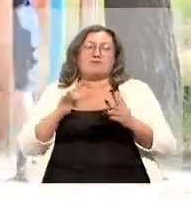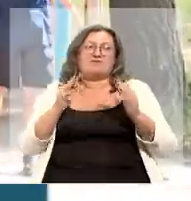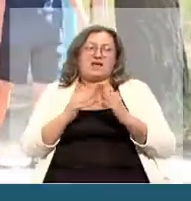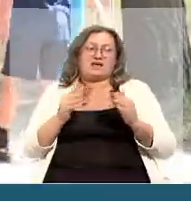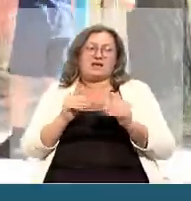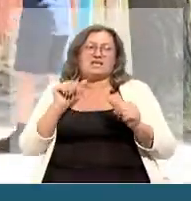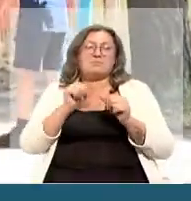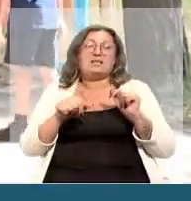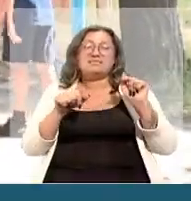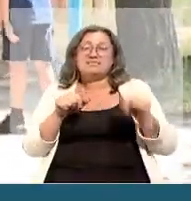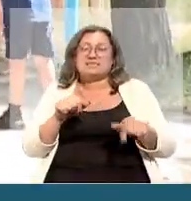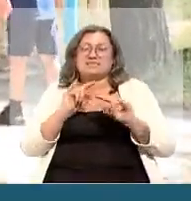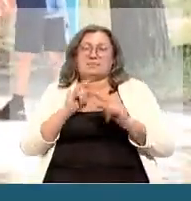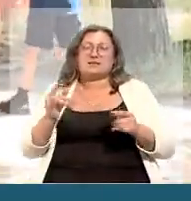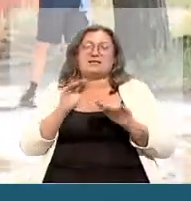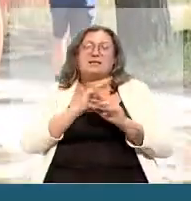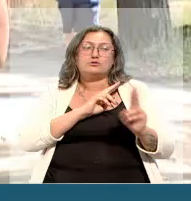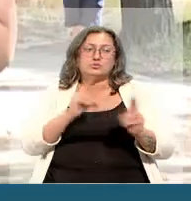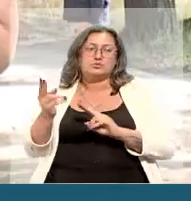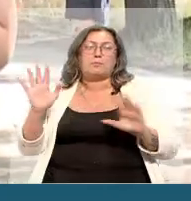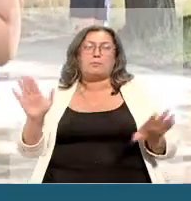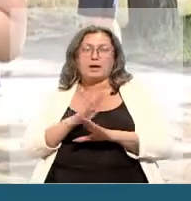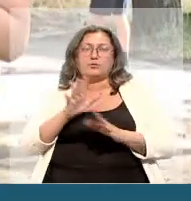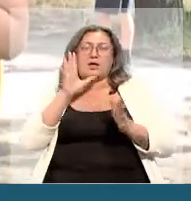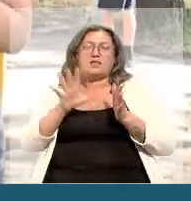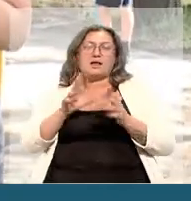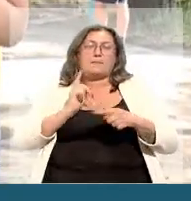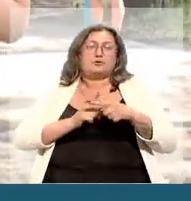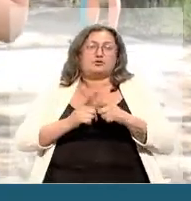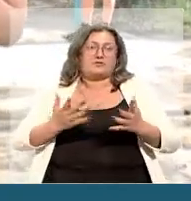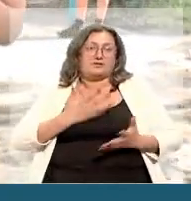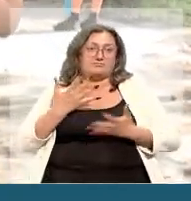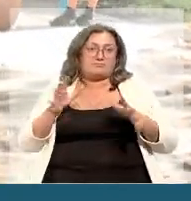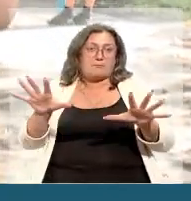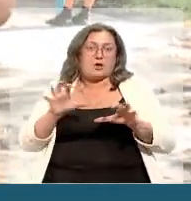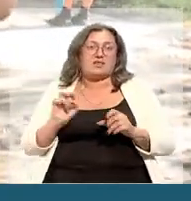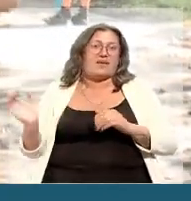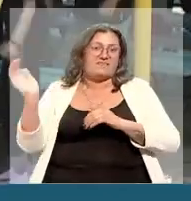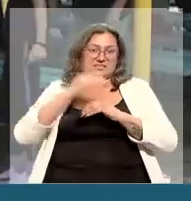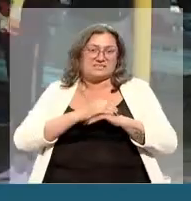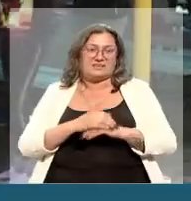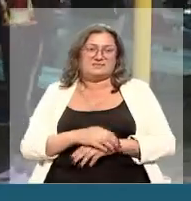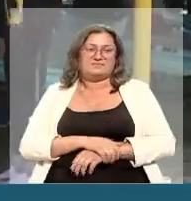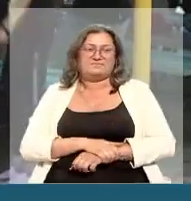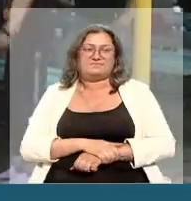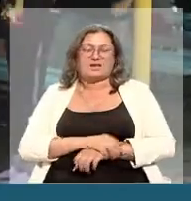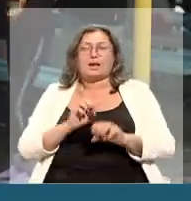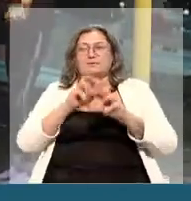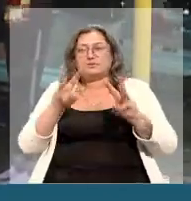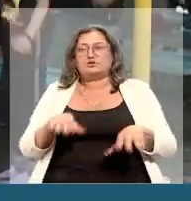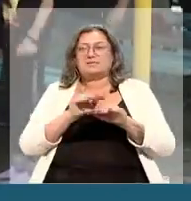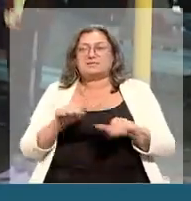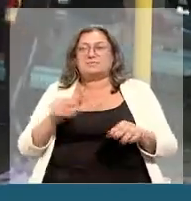лагере. Именно здесь ребята танцуют, поют и заряжаются позитивной энергией на весь день. Обеспечить